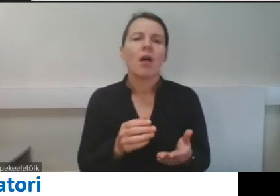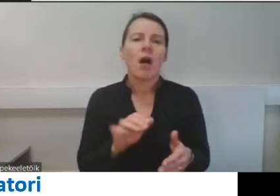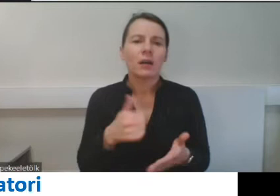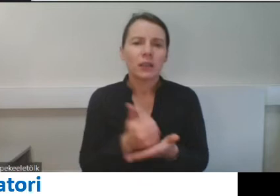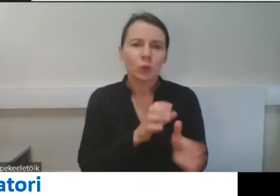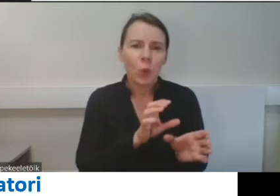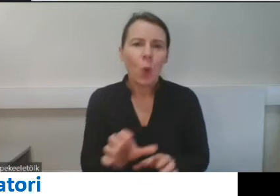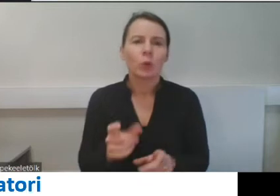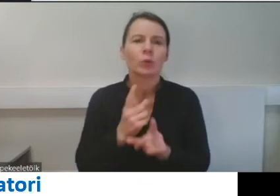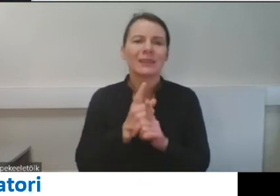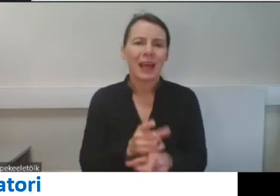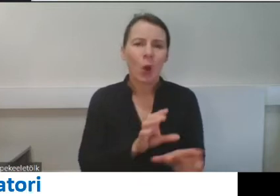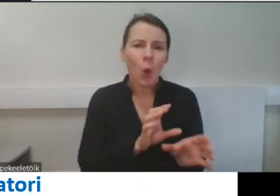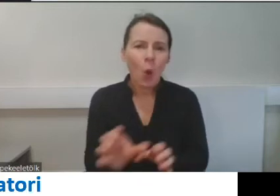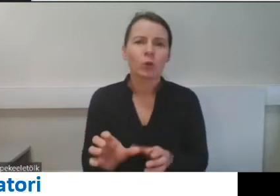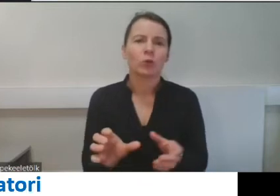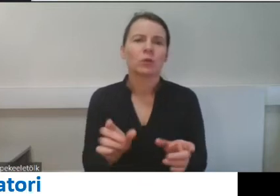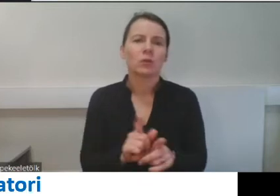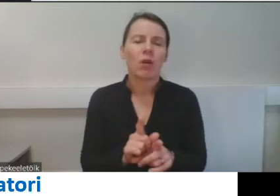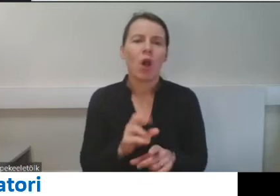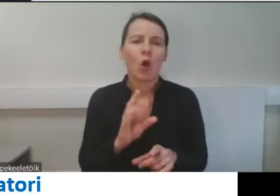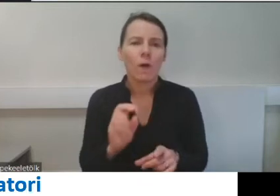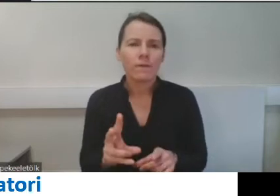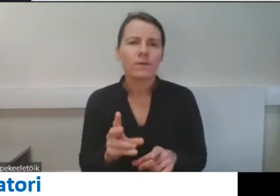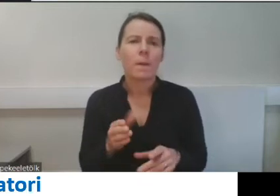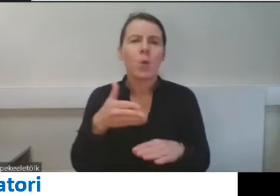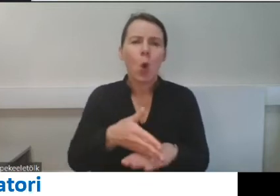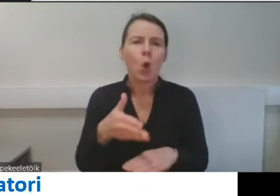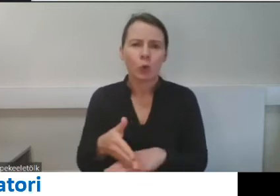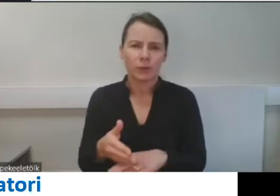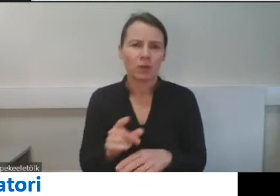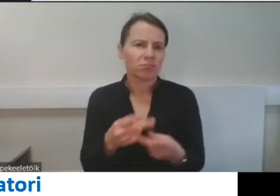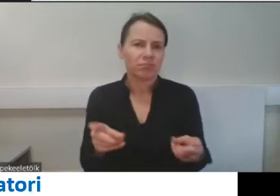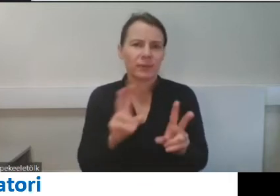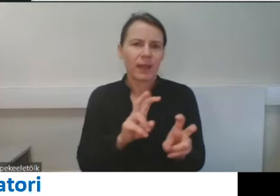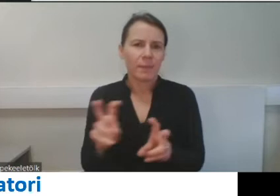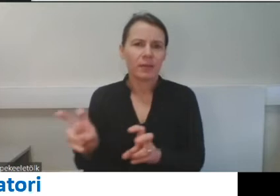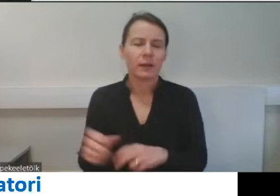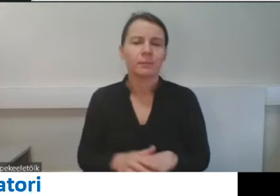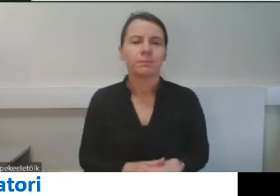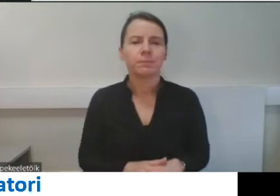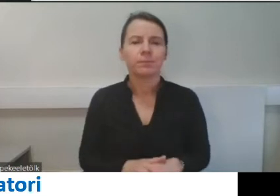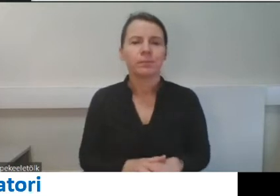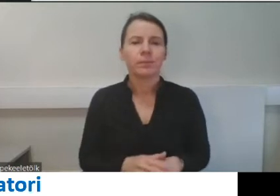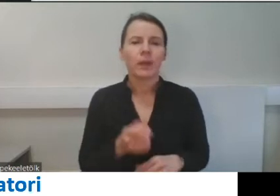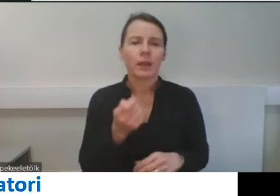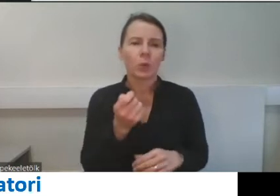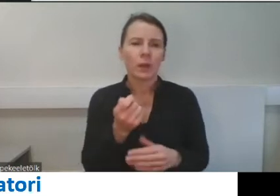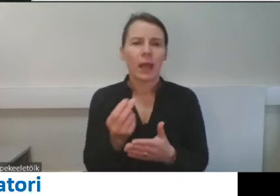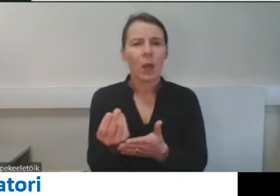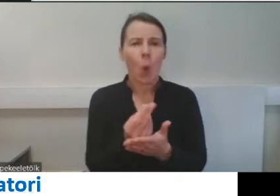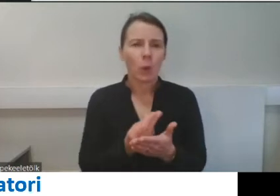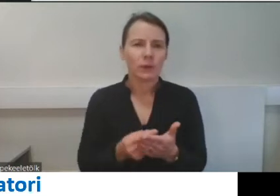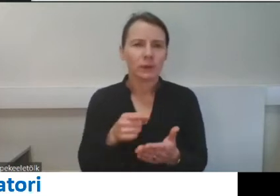ei ole saavutanud seda, mida me oleme tahtnud saavutada. Aga jällegi, et viimane aasta on siin natukene kasvatanud seda suhtarvu